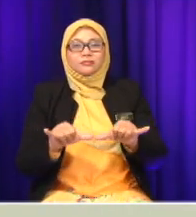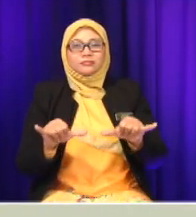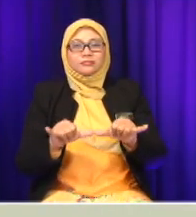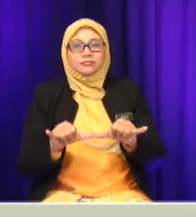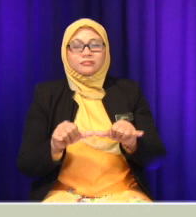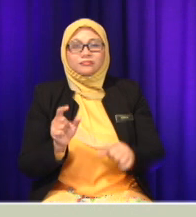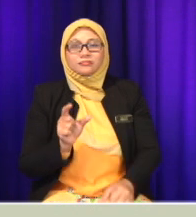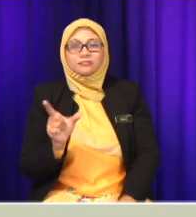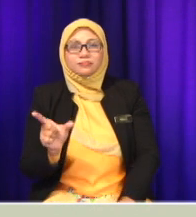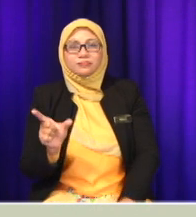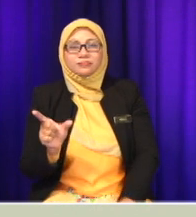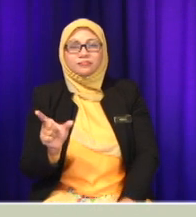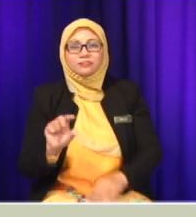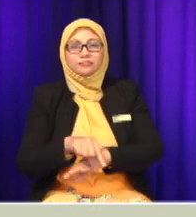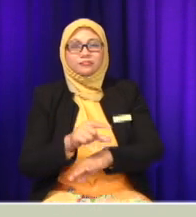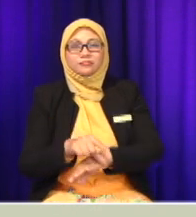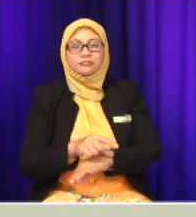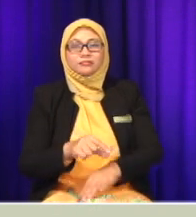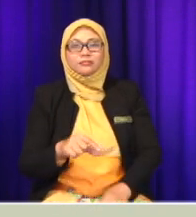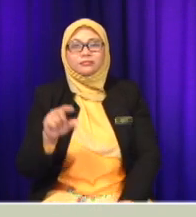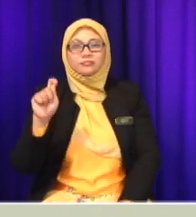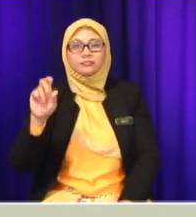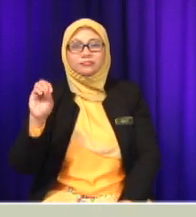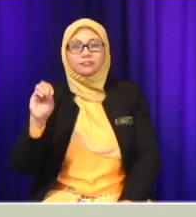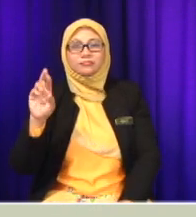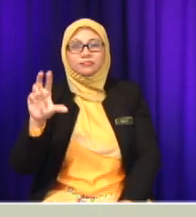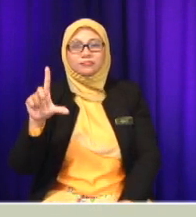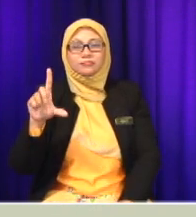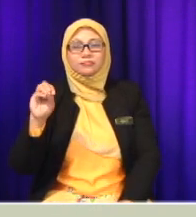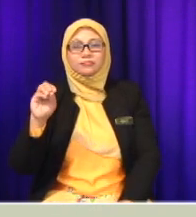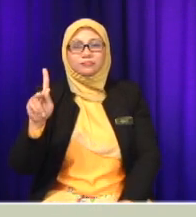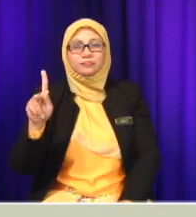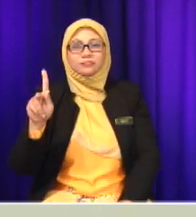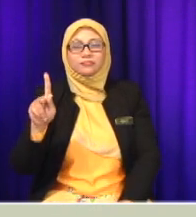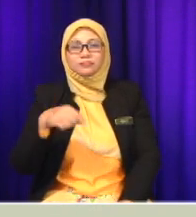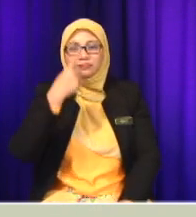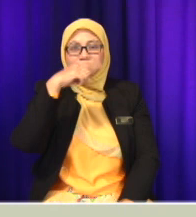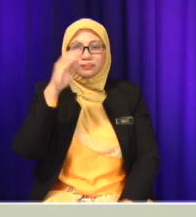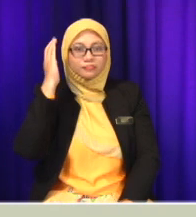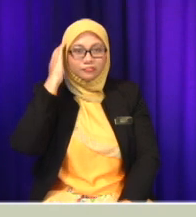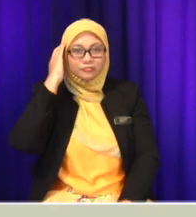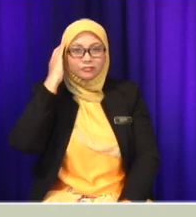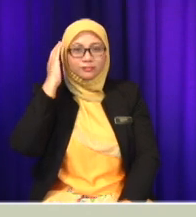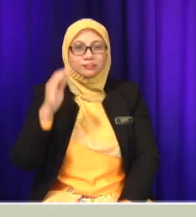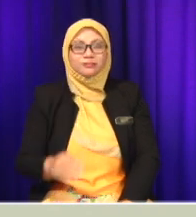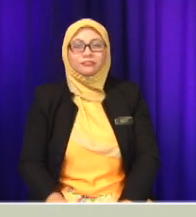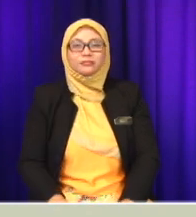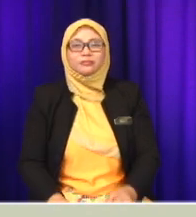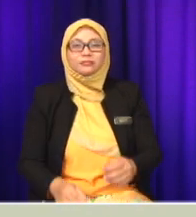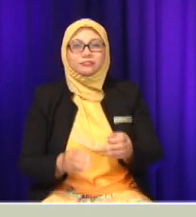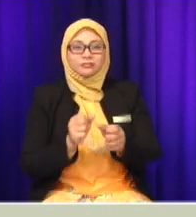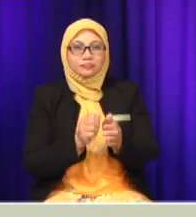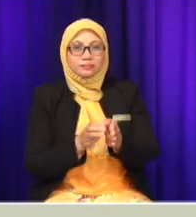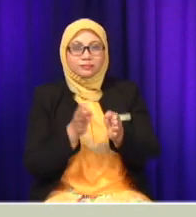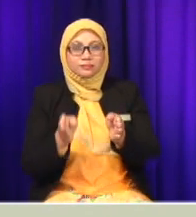gelang menggunakan tolok perasa yang mana kita nak tahu kelegaan pada sisi gelangb tersebut sama ada berlaku